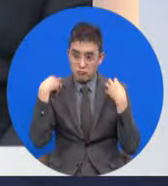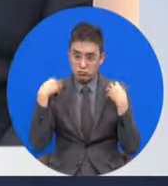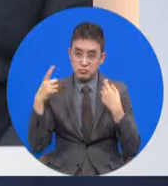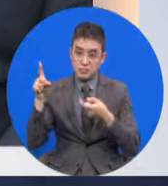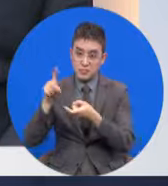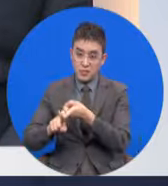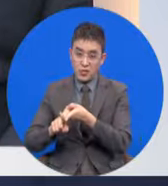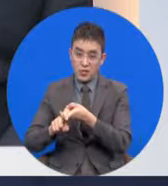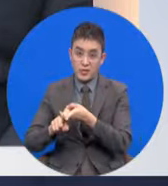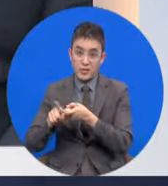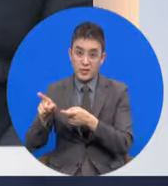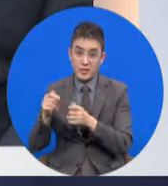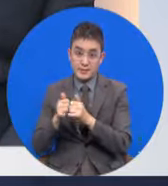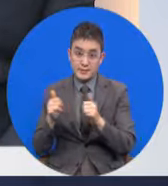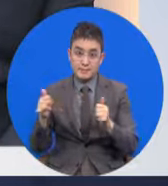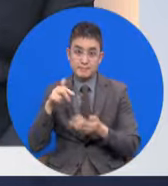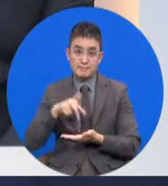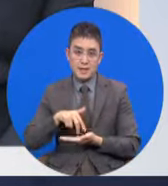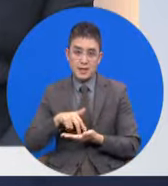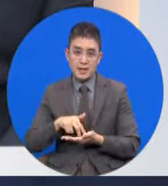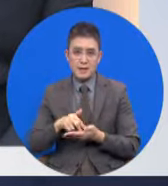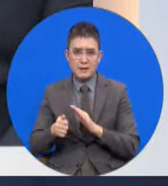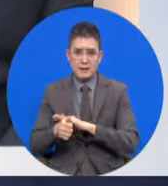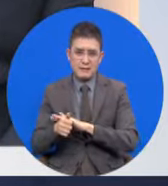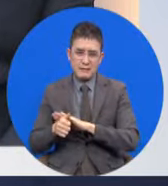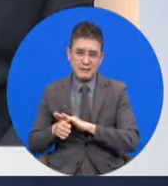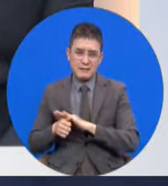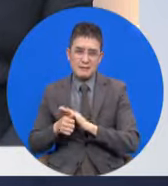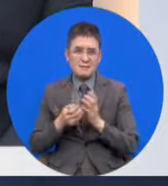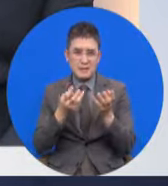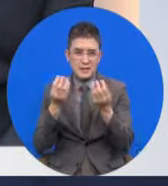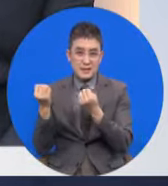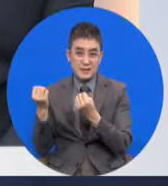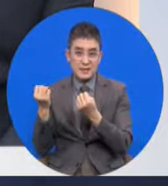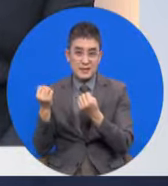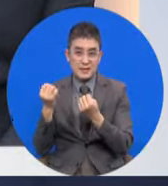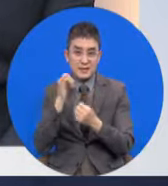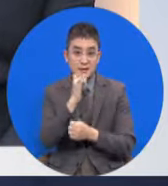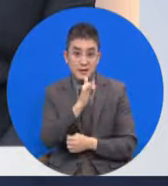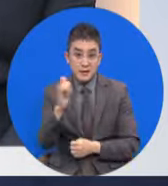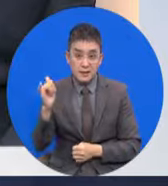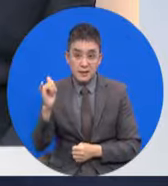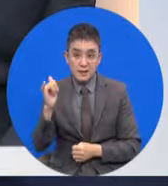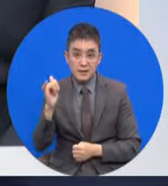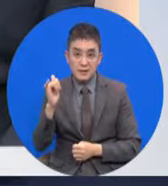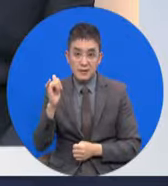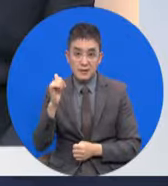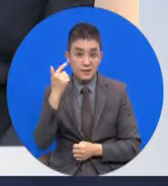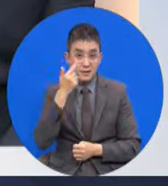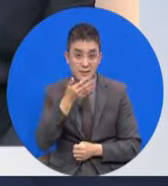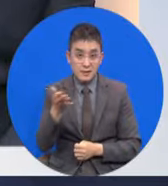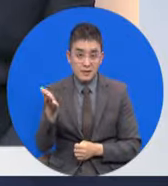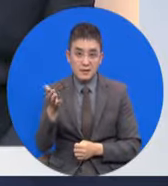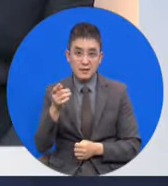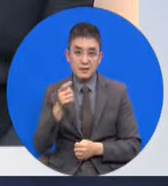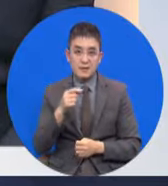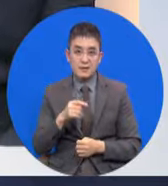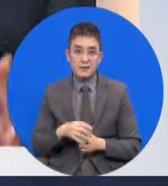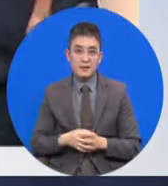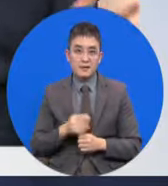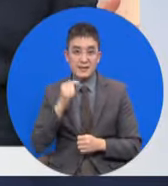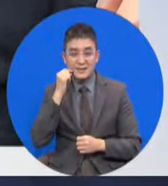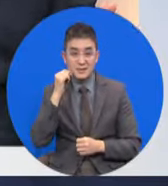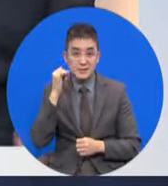지지층들은 약간 소극적으로 될 가능성이 높거든요. 여론조사에서도 소위 말하는 샤이 보수, 샤이 진보가